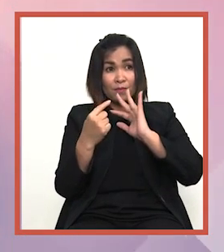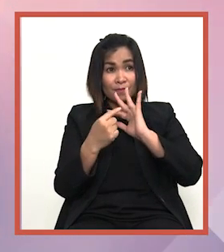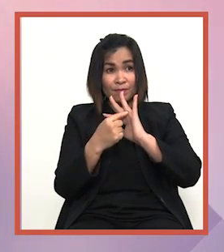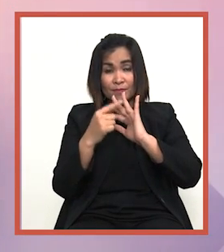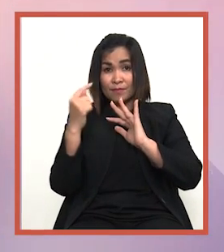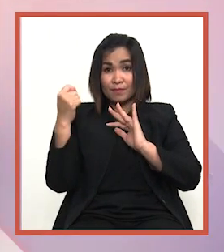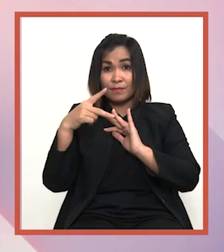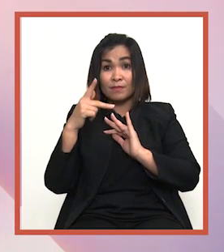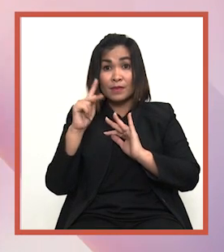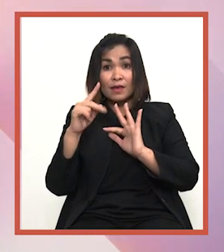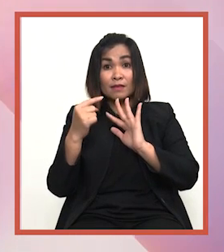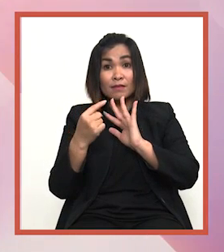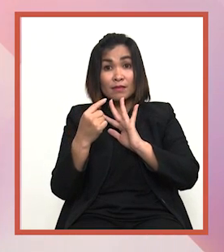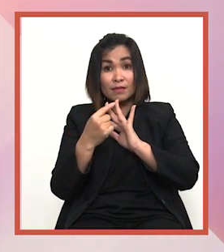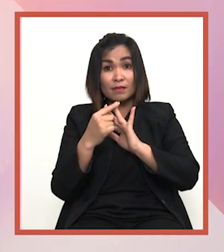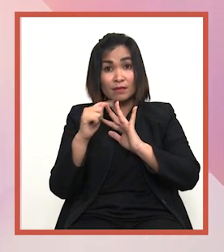ย์